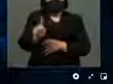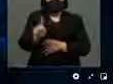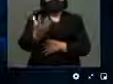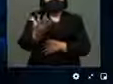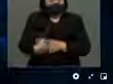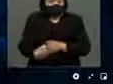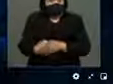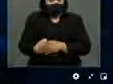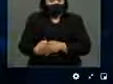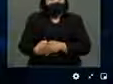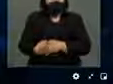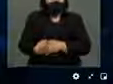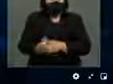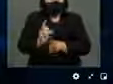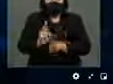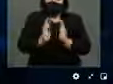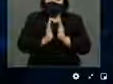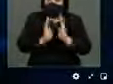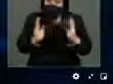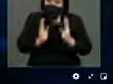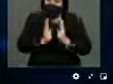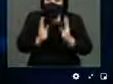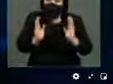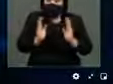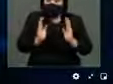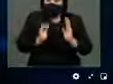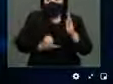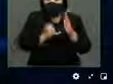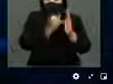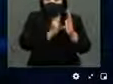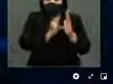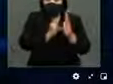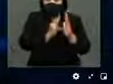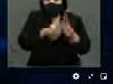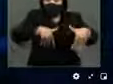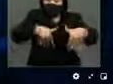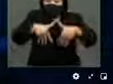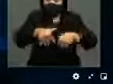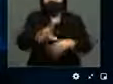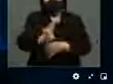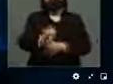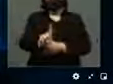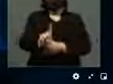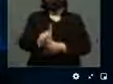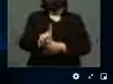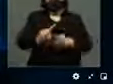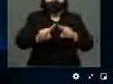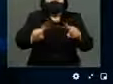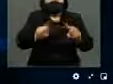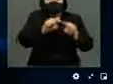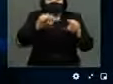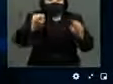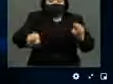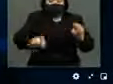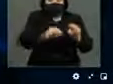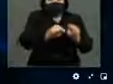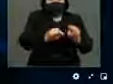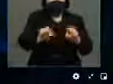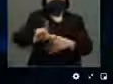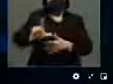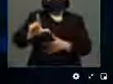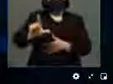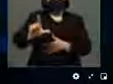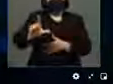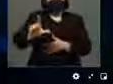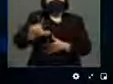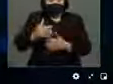ต้องขอขอบคุณพี่น้องประชาชนทั้ง71จังหวัดนะครับแต่แถบล่างซึ่งเป็นการรายง